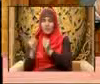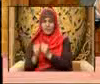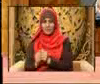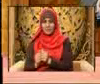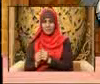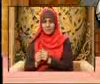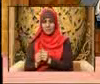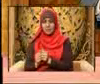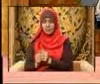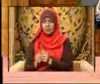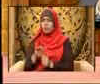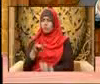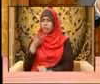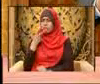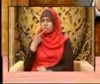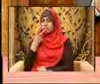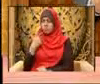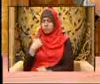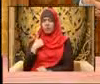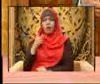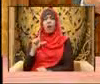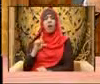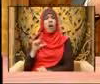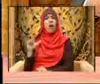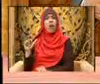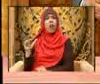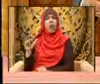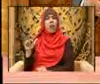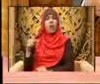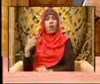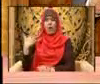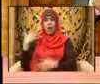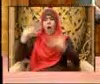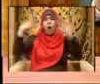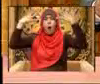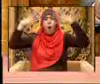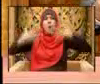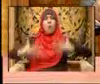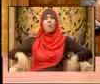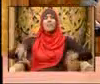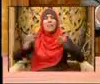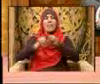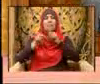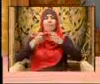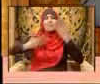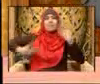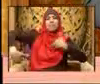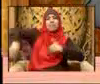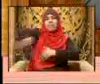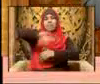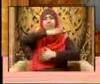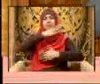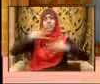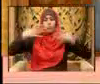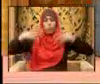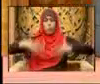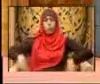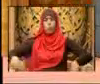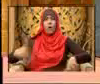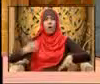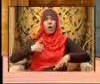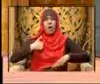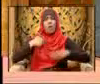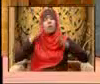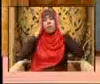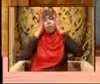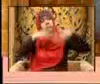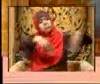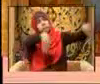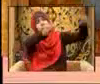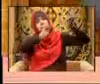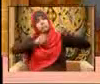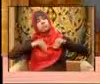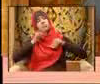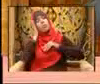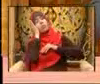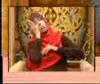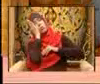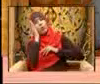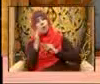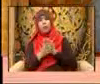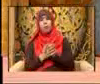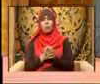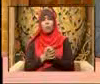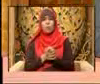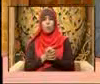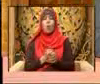عنده ثوب خشن يلبس بعضه ويفترش البعض الآخر. أي وشنو عندك؟ عنده قدح من